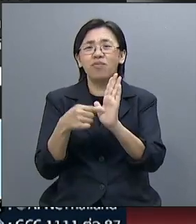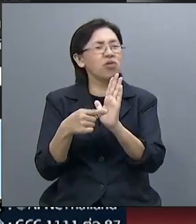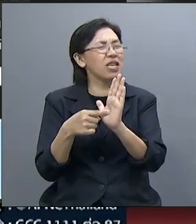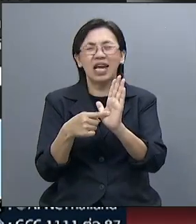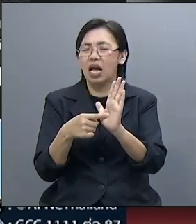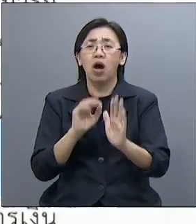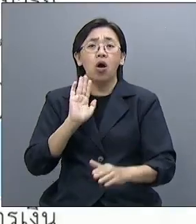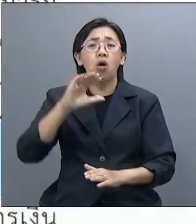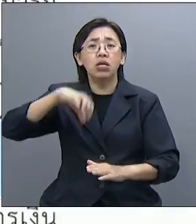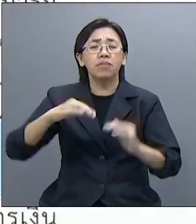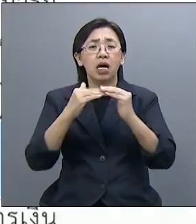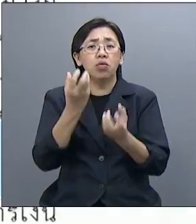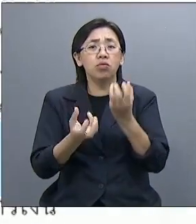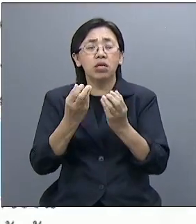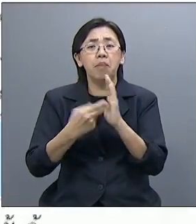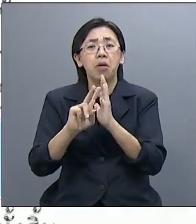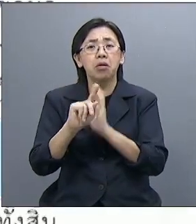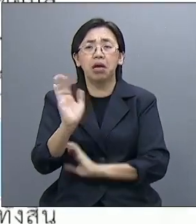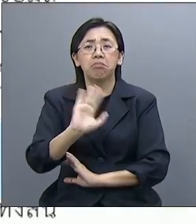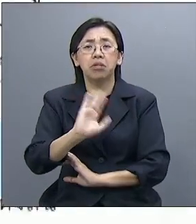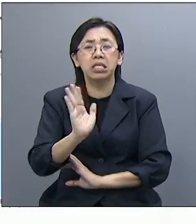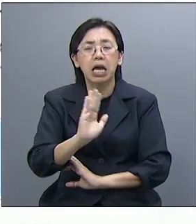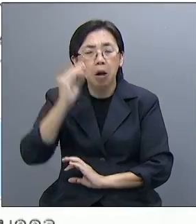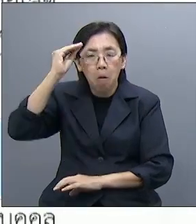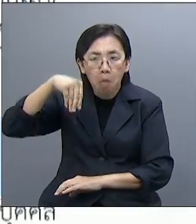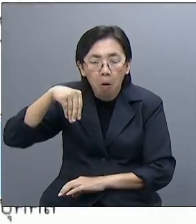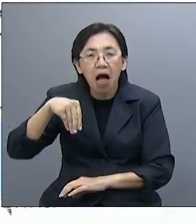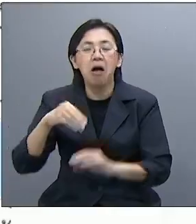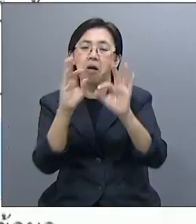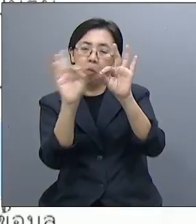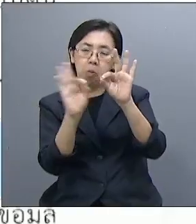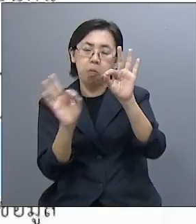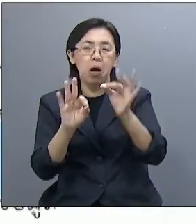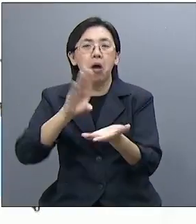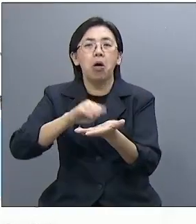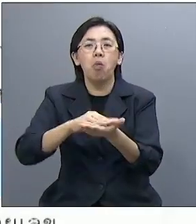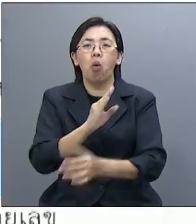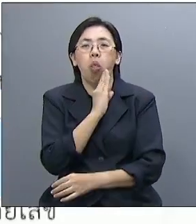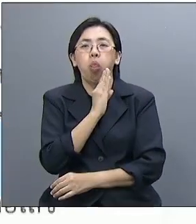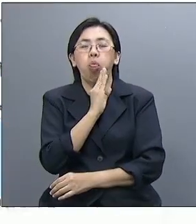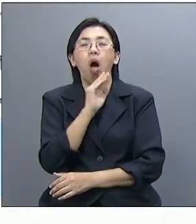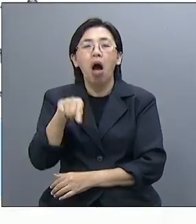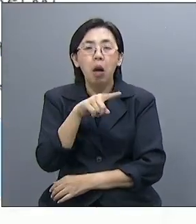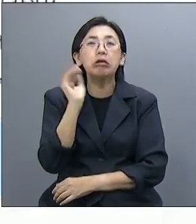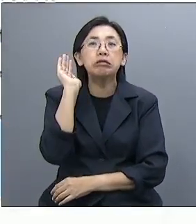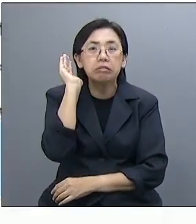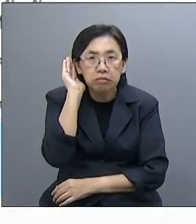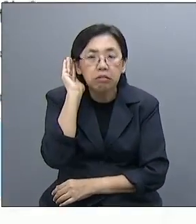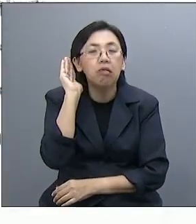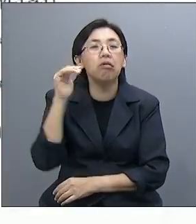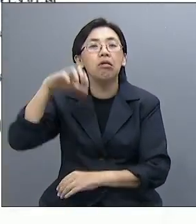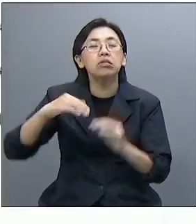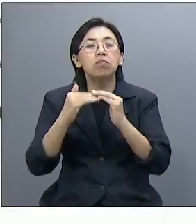ของสำนักงานยุติธรรมจังหวัดขอนแก่นซึ่งมีลักษณะแอบอ้างแล้วใช้ข้อมูลที่เป็นเท็จเพื่อสร้างความน่าเชื่อถือให้เหมือนเป็นเพจของสำนักงาน